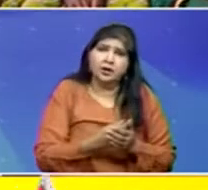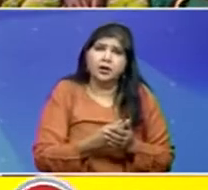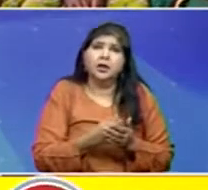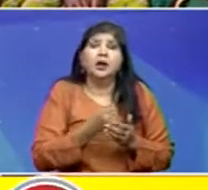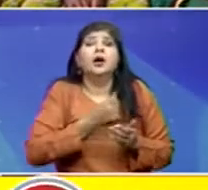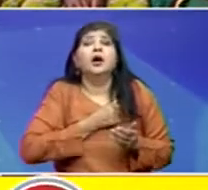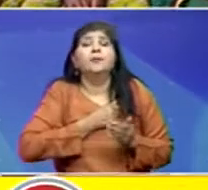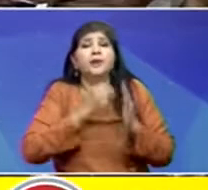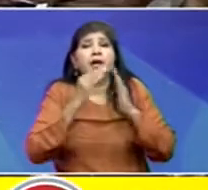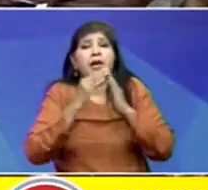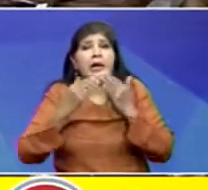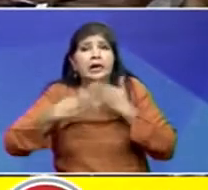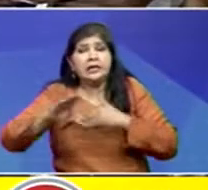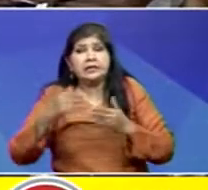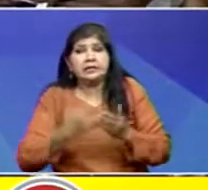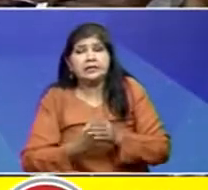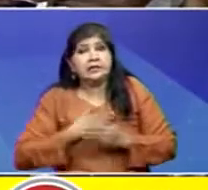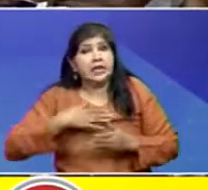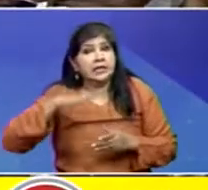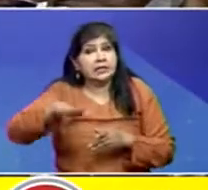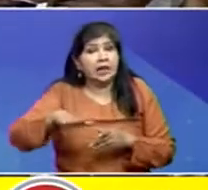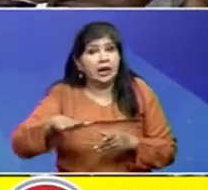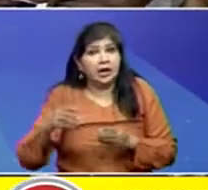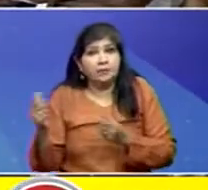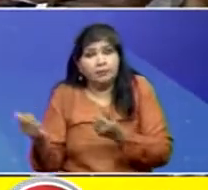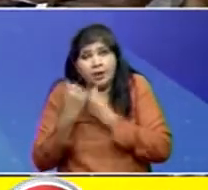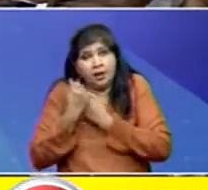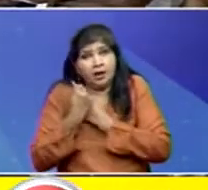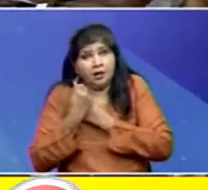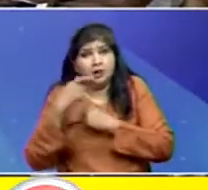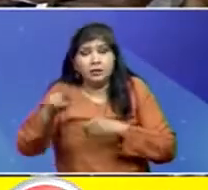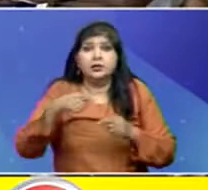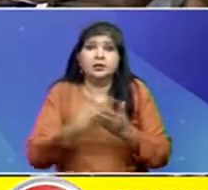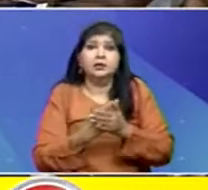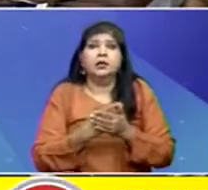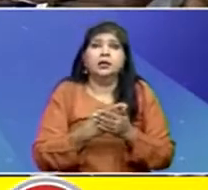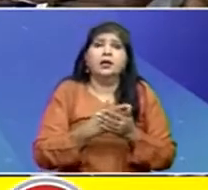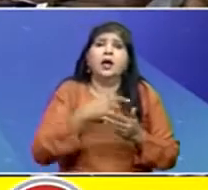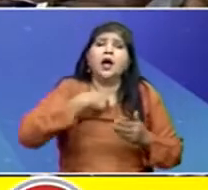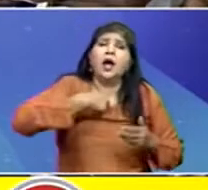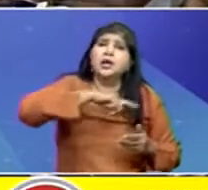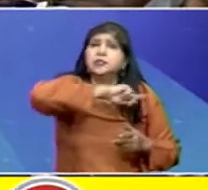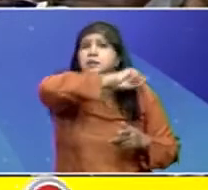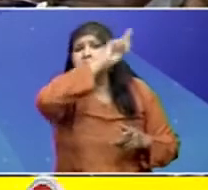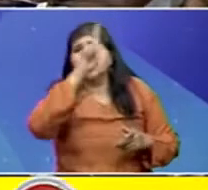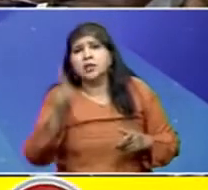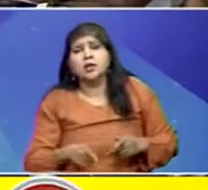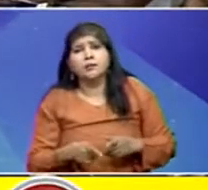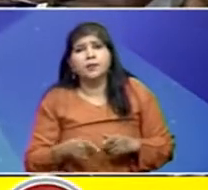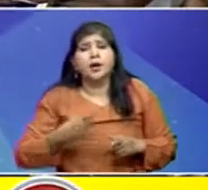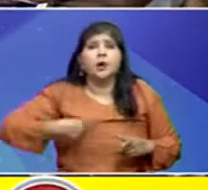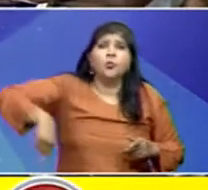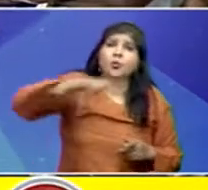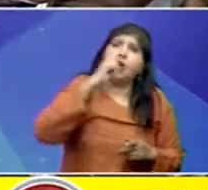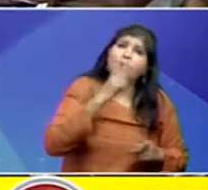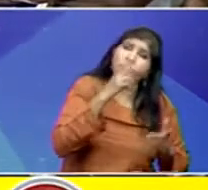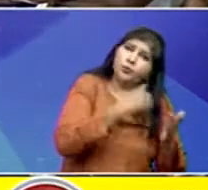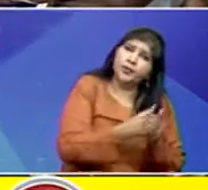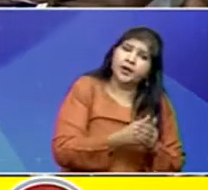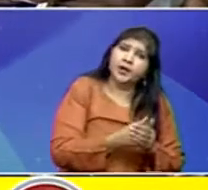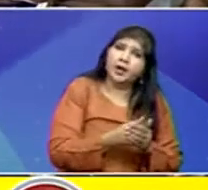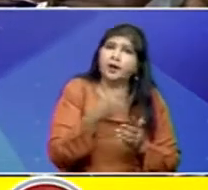अपने घर से ये संक्रब लेकर निकलें कि वो आज दिन भर पूरा शहर घुमेगा